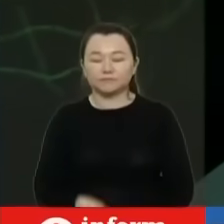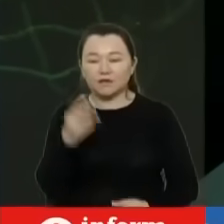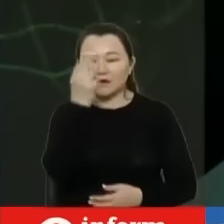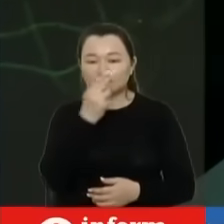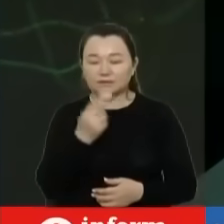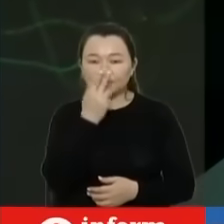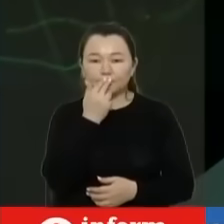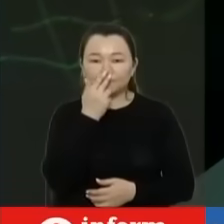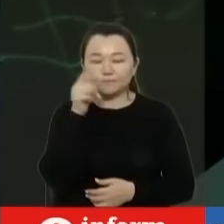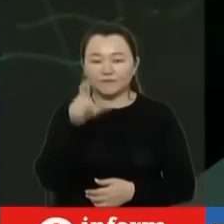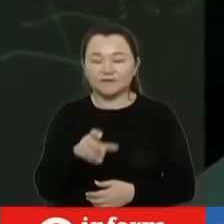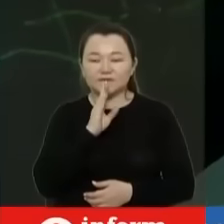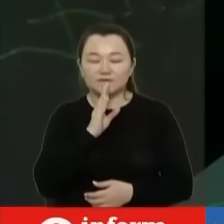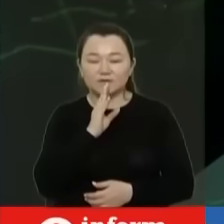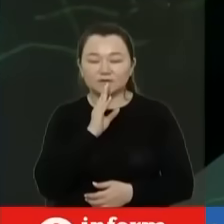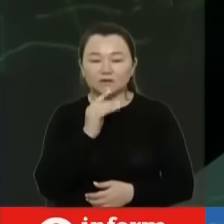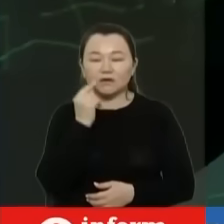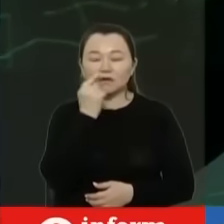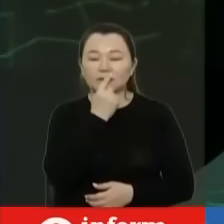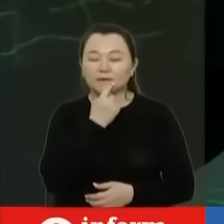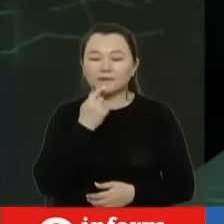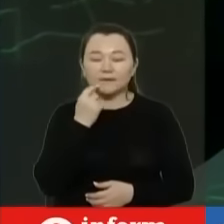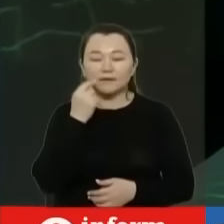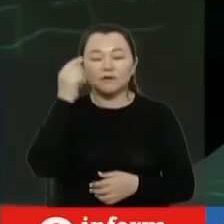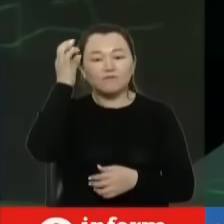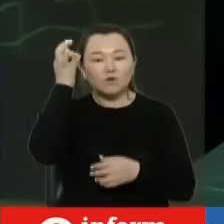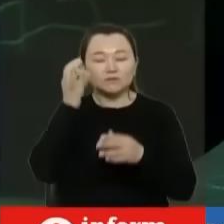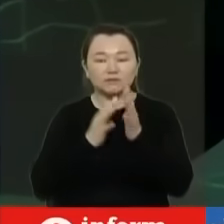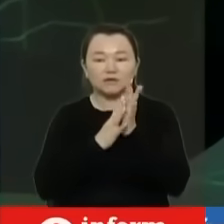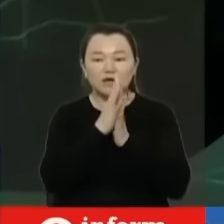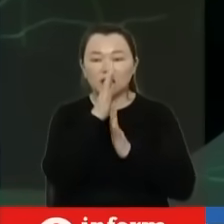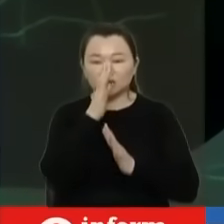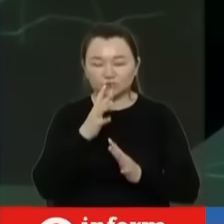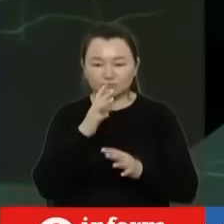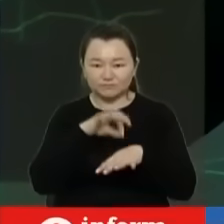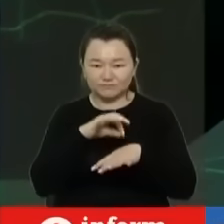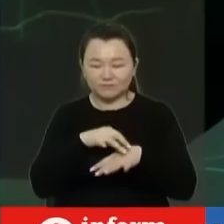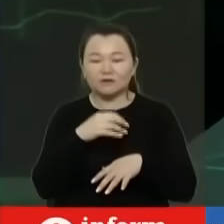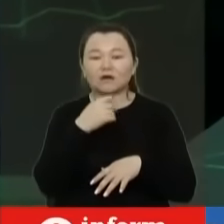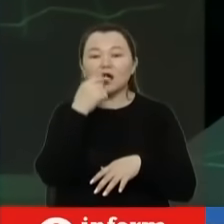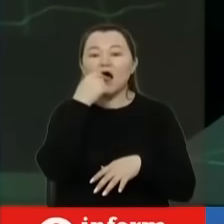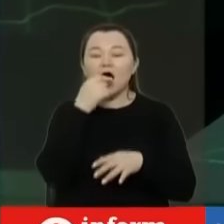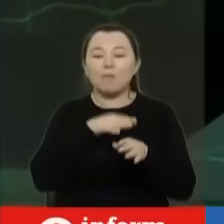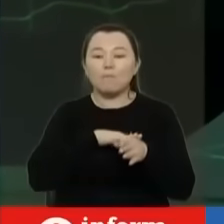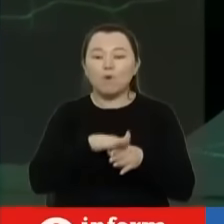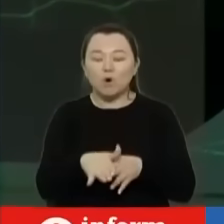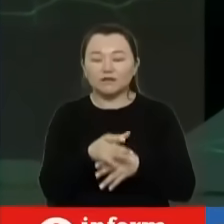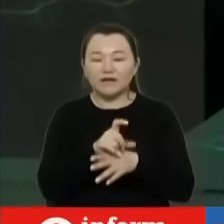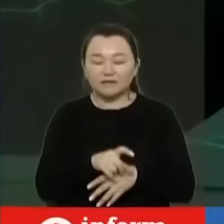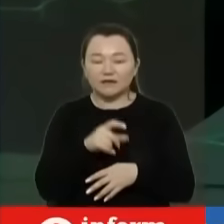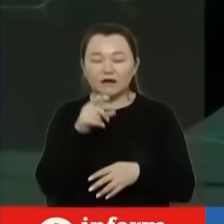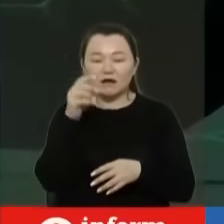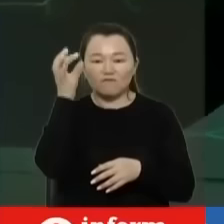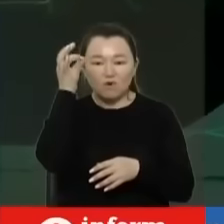Астанада жасөспірім қыз ауыз қуысынан шаш өсетін дертке душар болған. Тамағын түк басқан 11 жастағы қыз балаға дәрігерлер